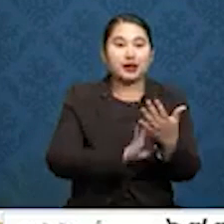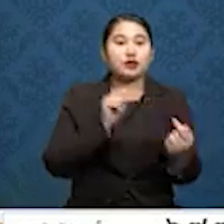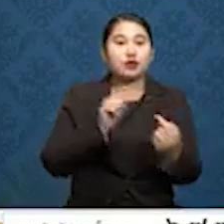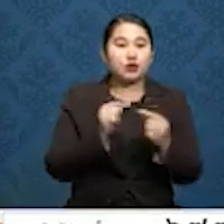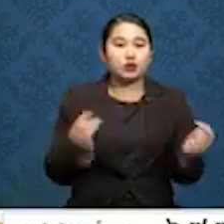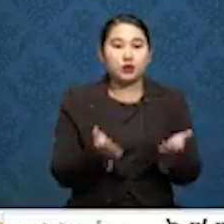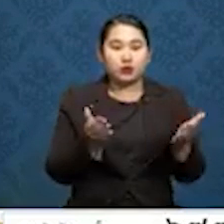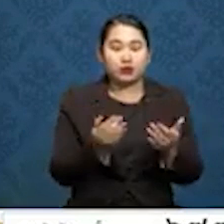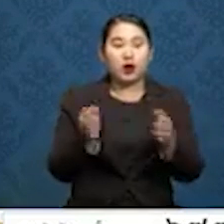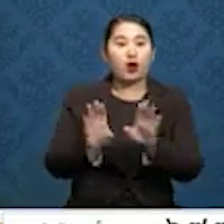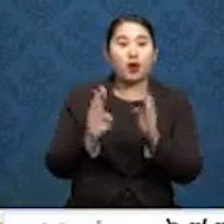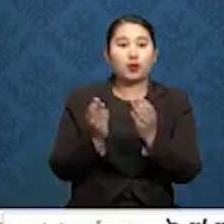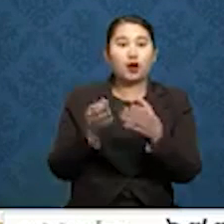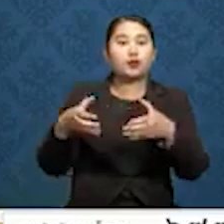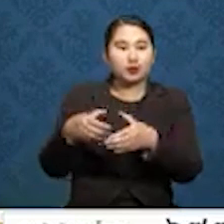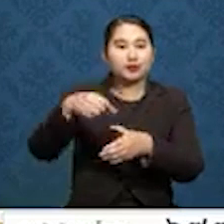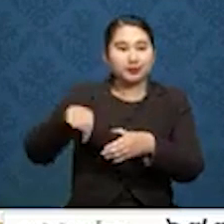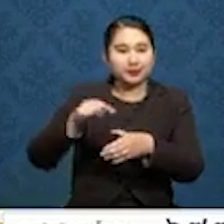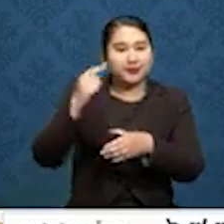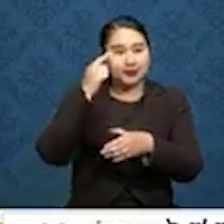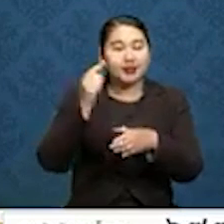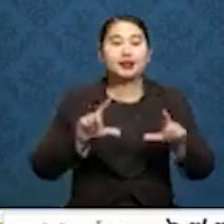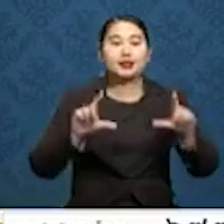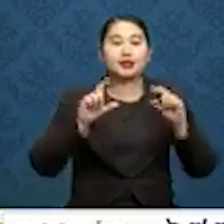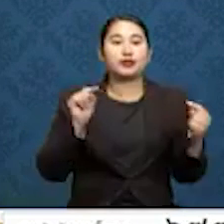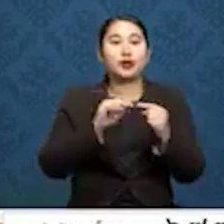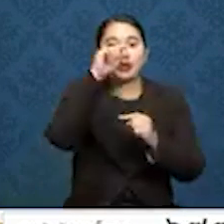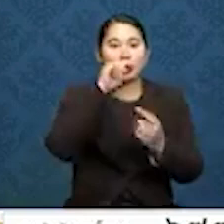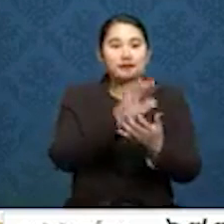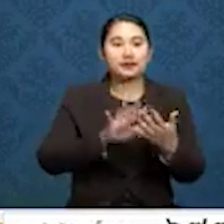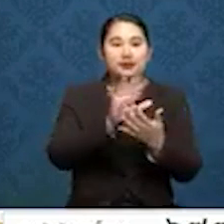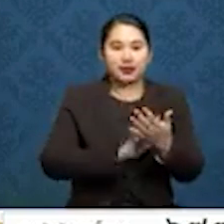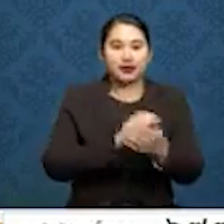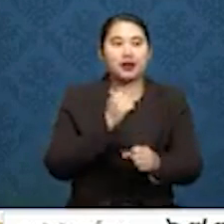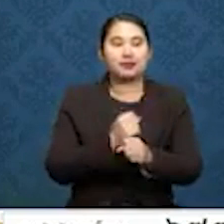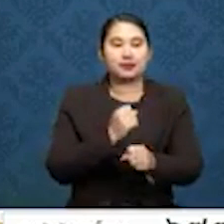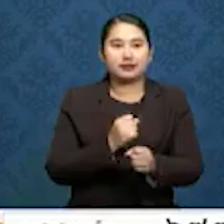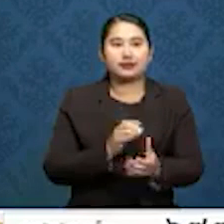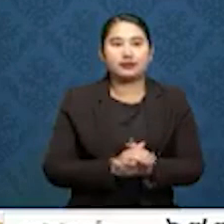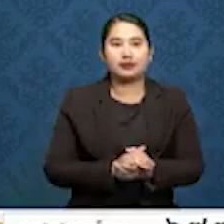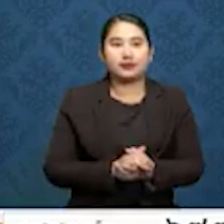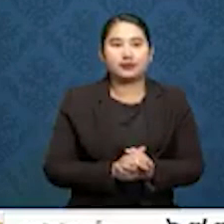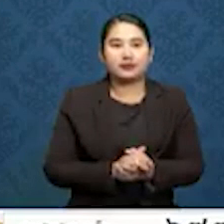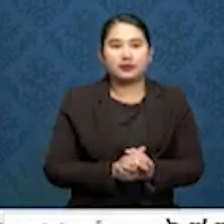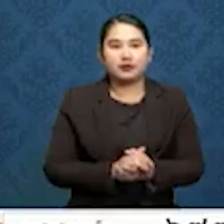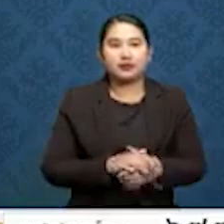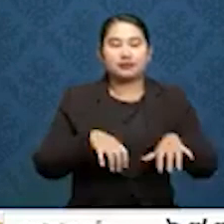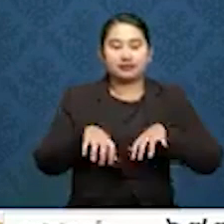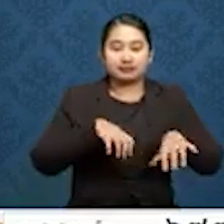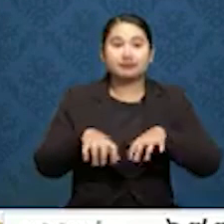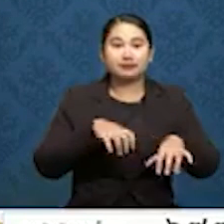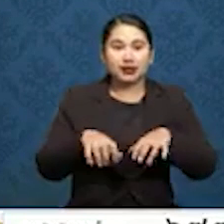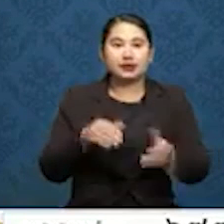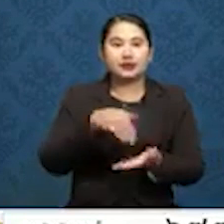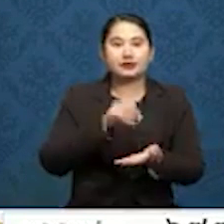เสริม 1ครอบครัว 1 Power O Forceจะตัดจะจะจัด